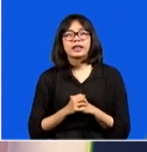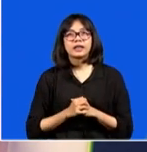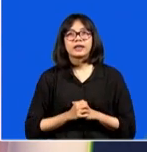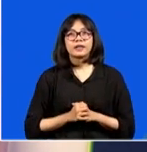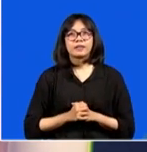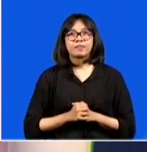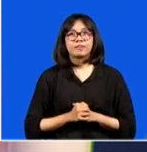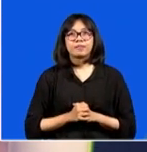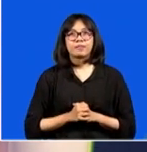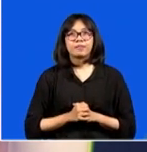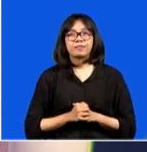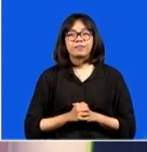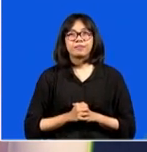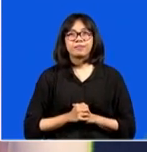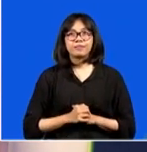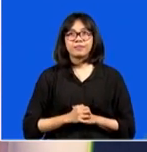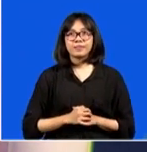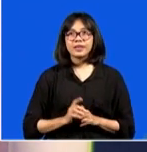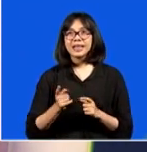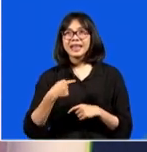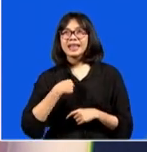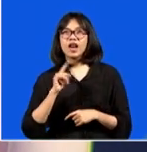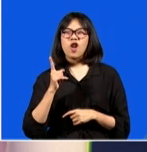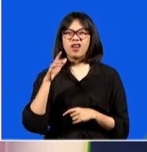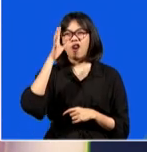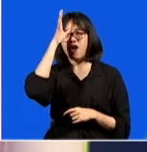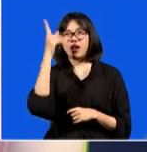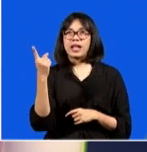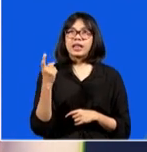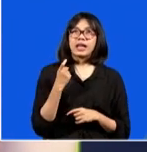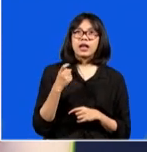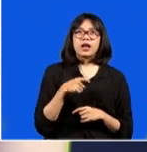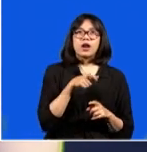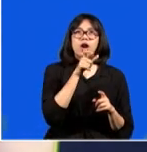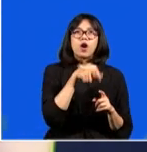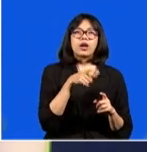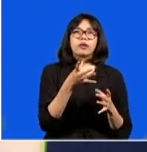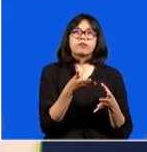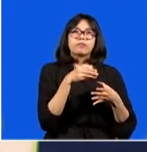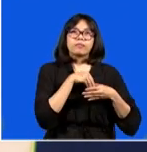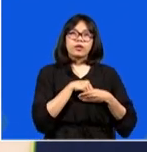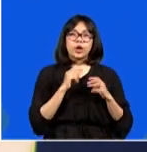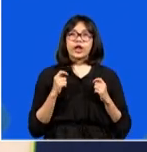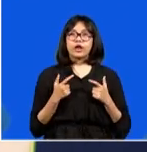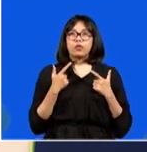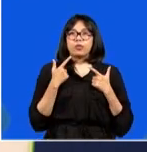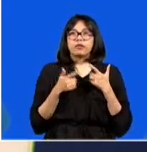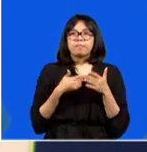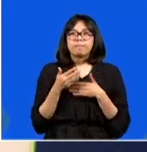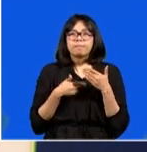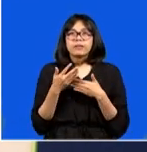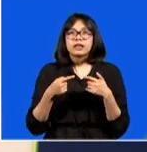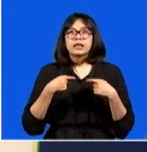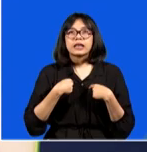itu bisa dibilang kalau ada yang nanya Siapa sosok yang paling berjasa dalam hidup saya salah satunya